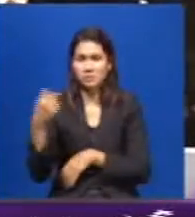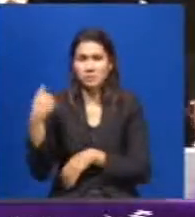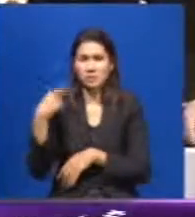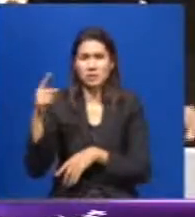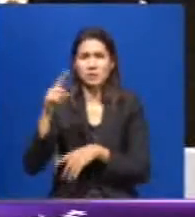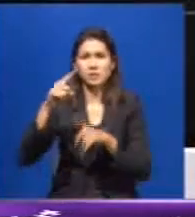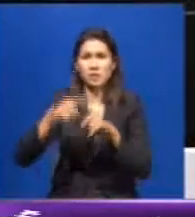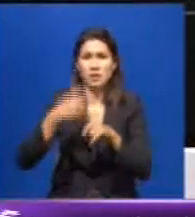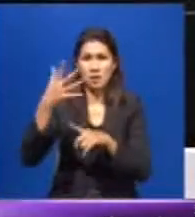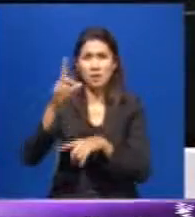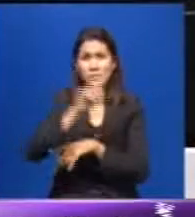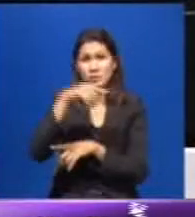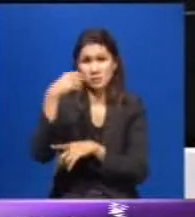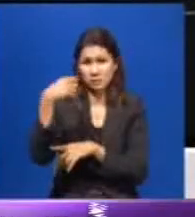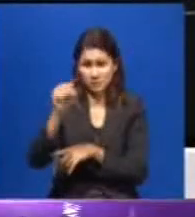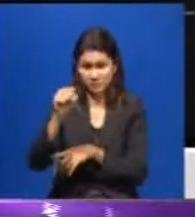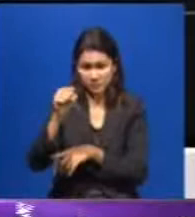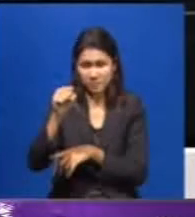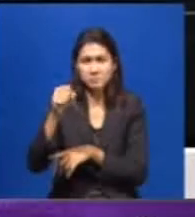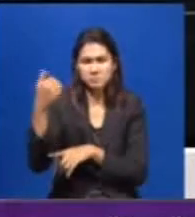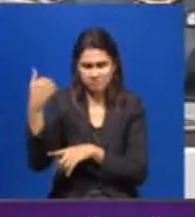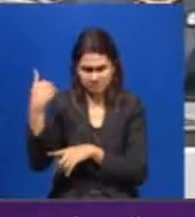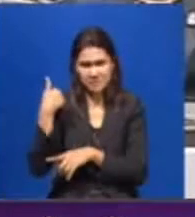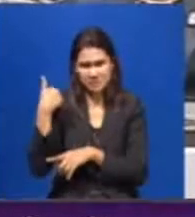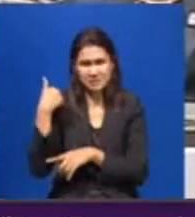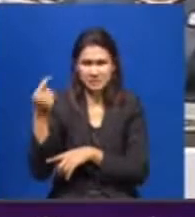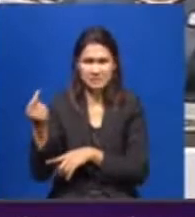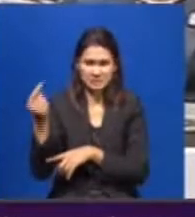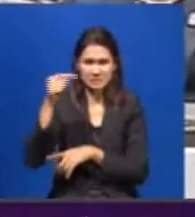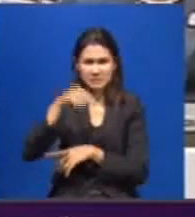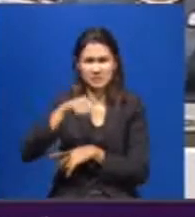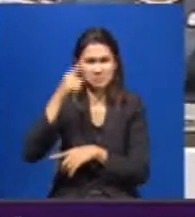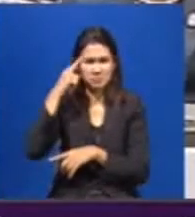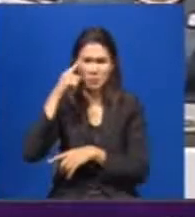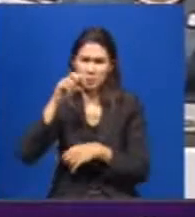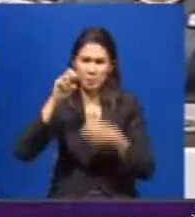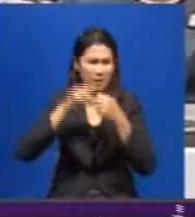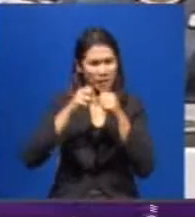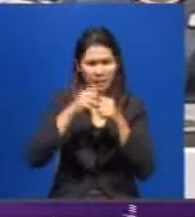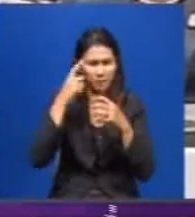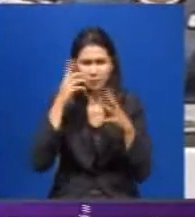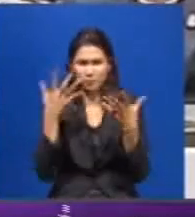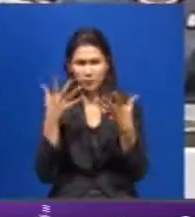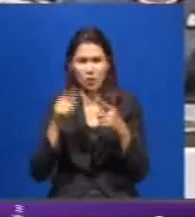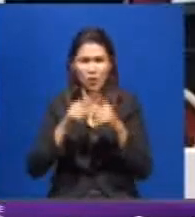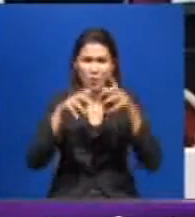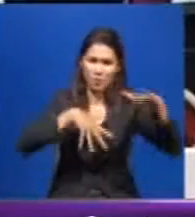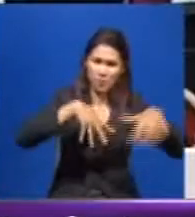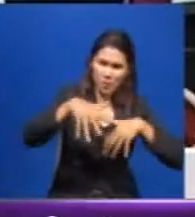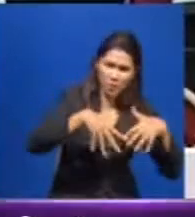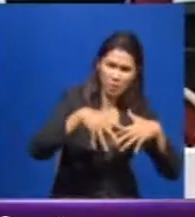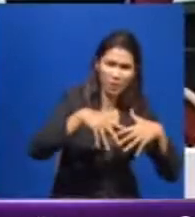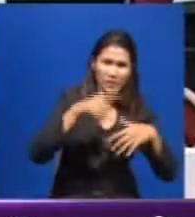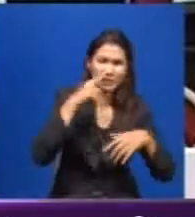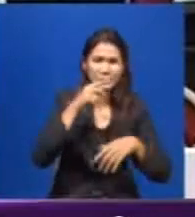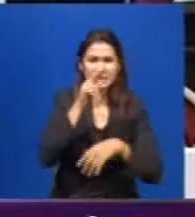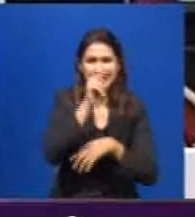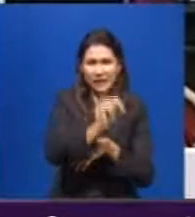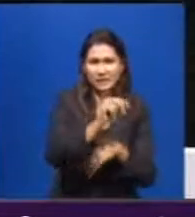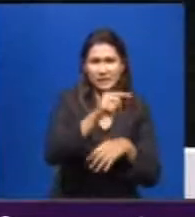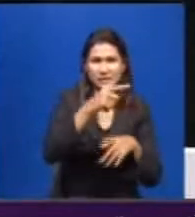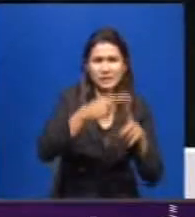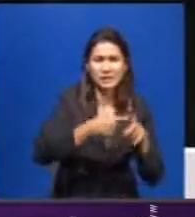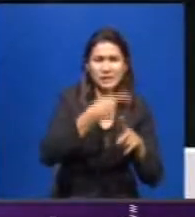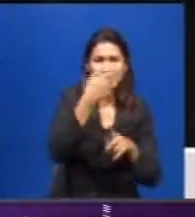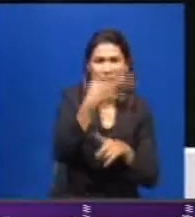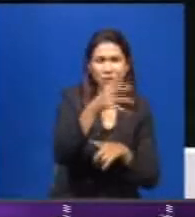10นะครับนัดกันวันที่10พฤษภาคมก็จะเกิดมาก็ไม่รู้จะอยู่ยืดเยื้อยังไงทางฝั่งของมวลมหาประชาชนก็นัดกันวันที่14น